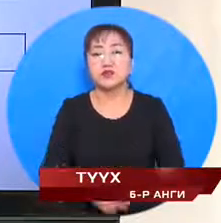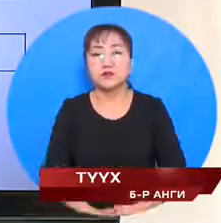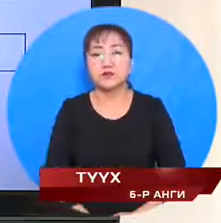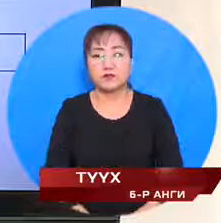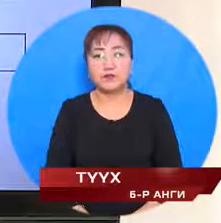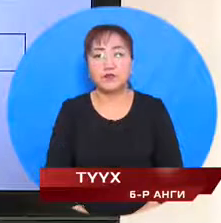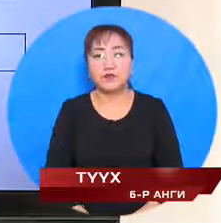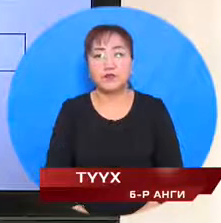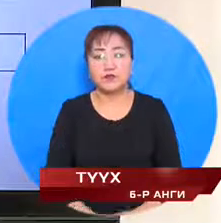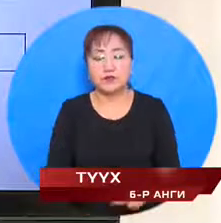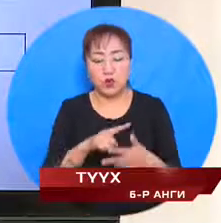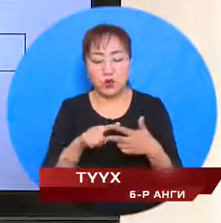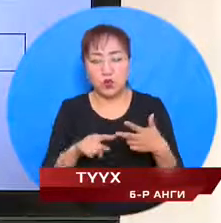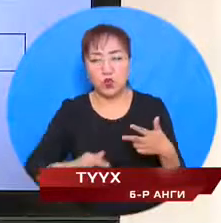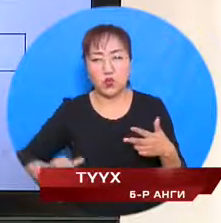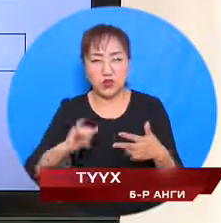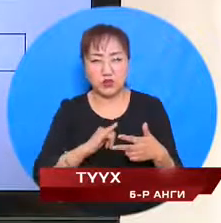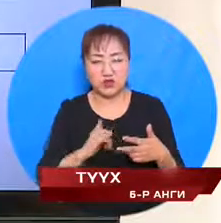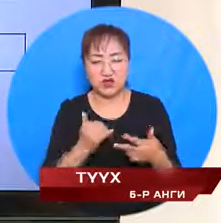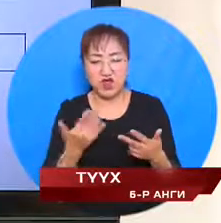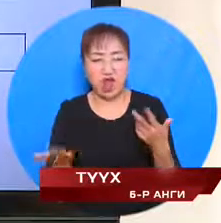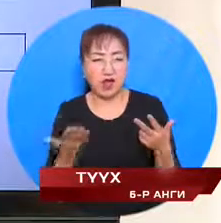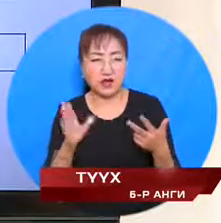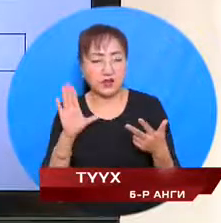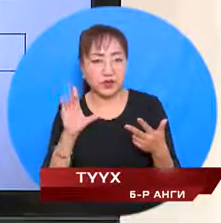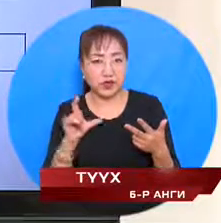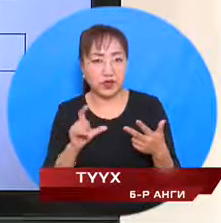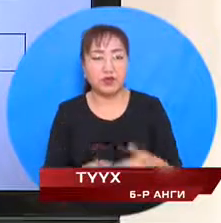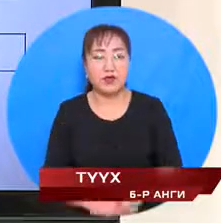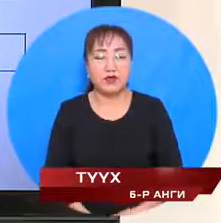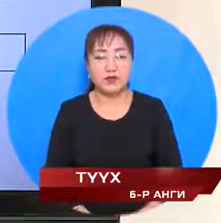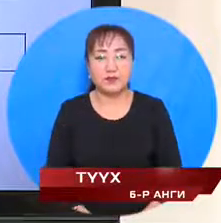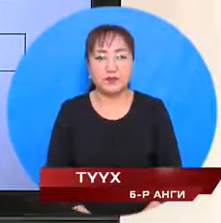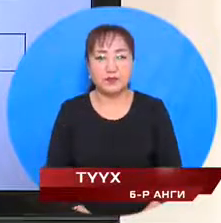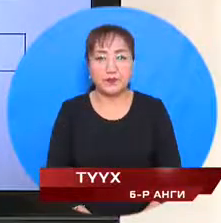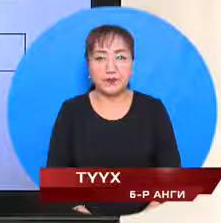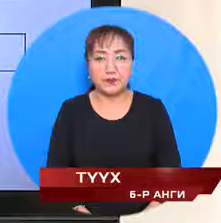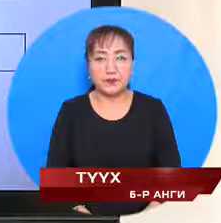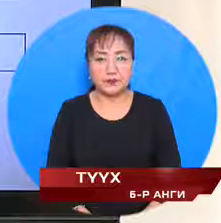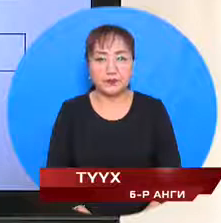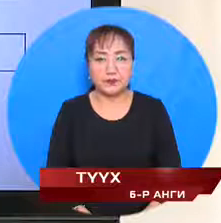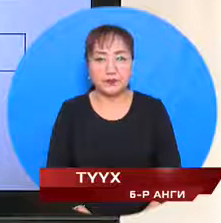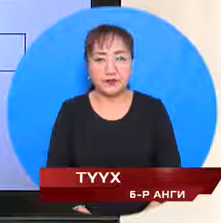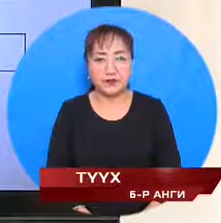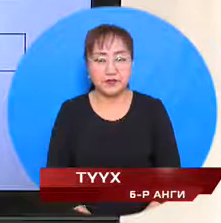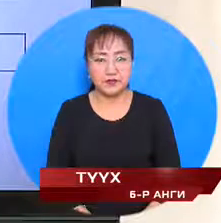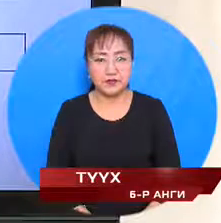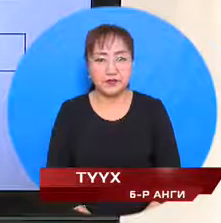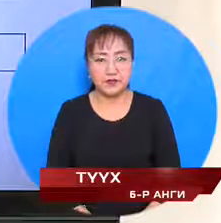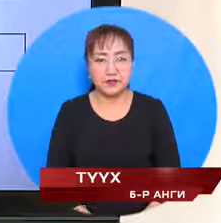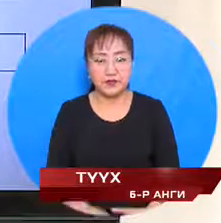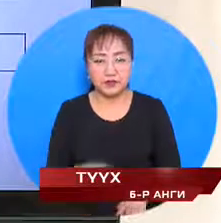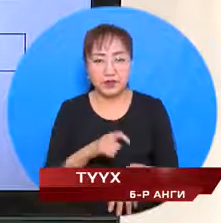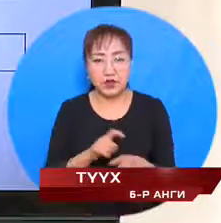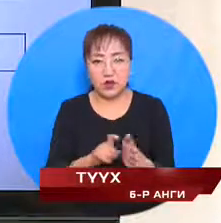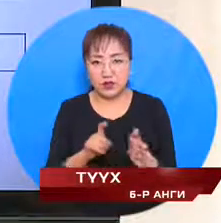байгаа тийм ээ. Аль нь вэ? Төв Азад орсон тогтмож байсан тухайн үед Төв Азийн хүчрэг гүрэн болсон улс гэсэн байгаа тийм ээ. Цаг хугацааны хувьд